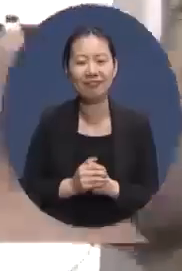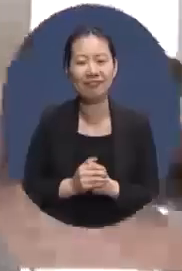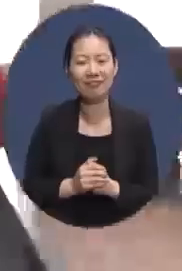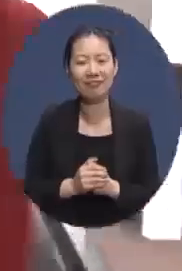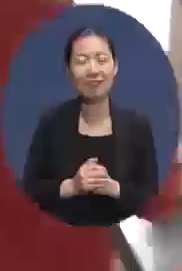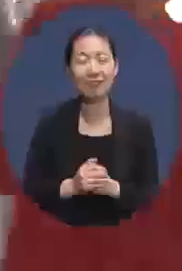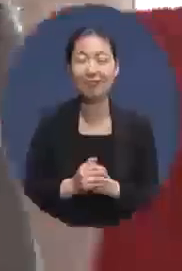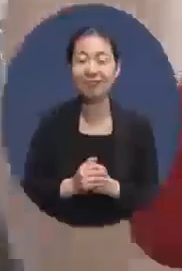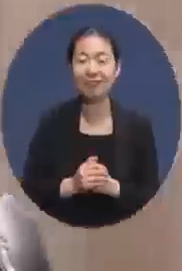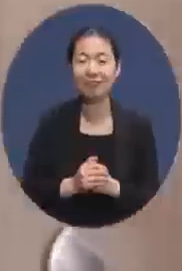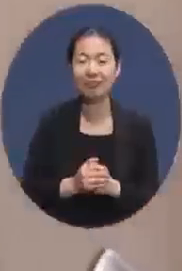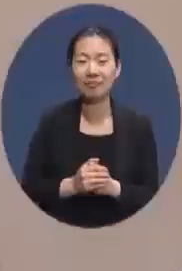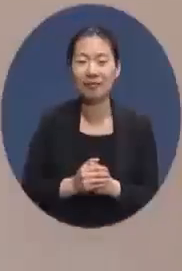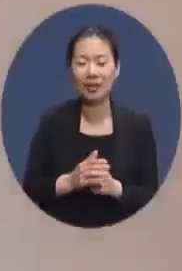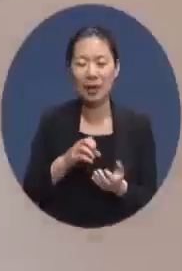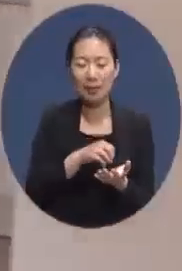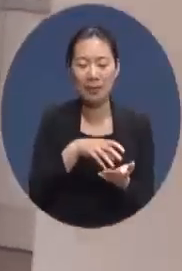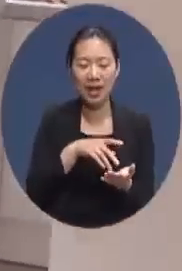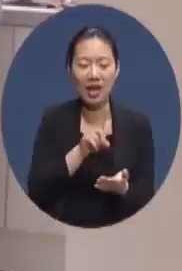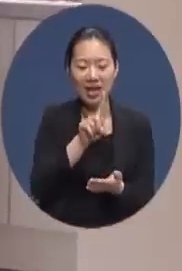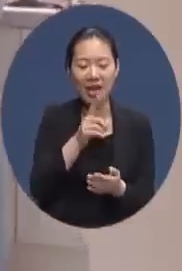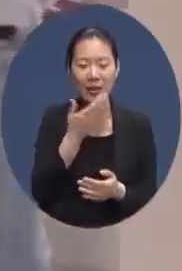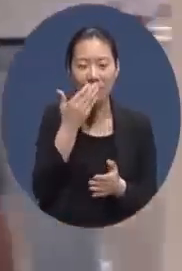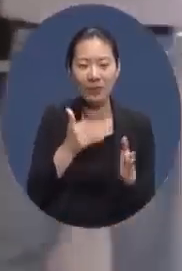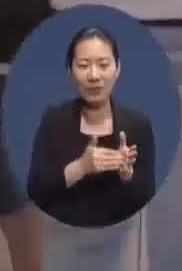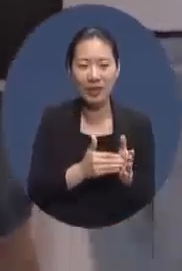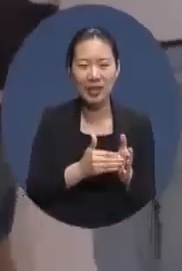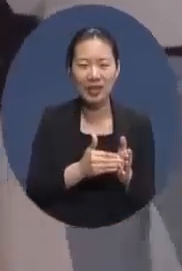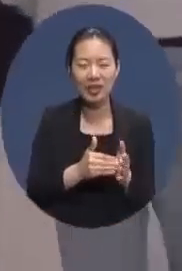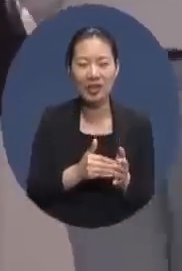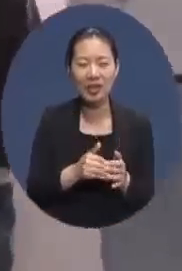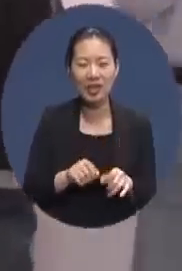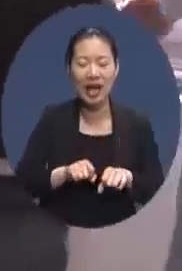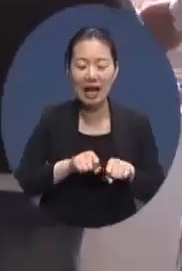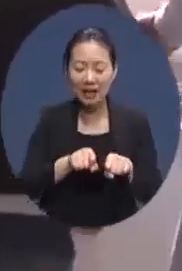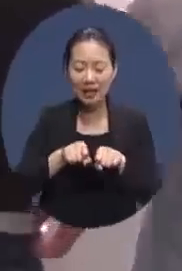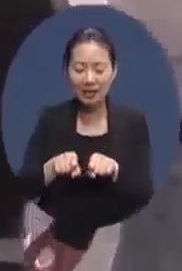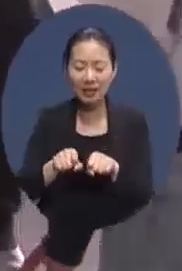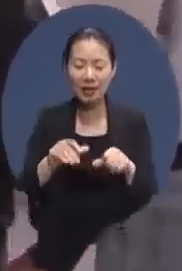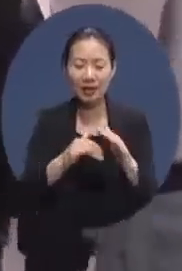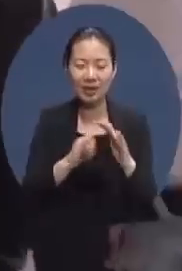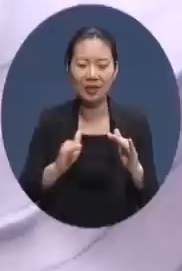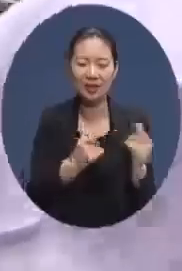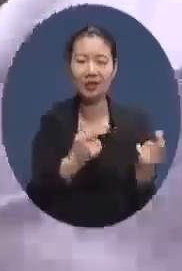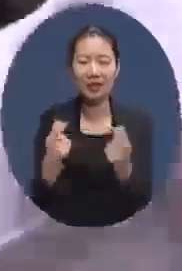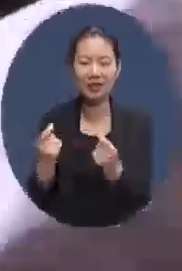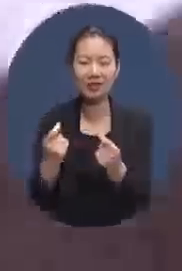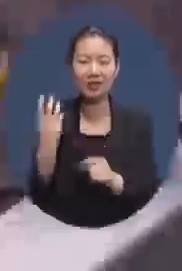사람들 다 아는데. 비록 빵 한쪽을 먹었지만 식탁 치우기는 온 가족들이 거듭니다.